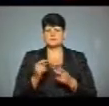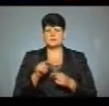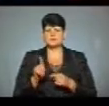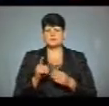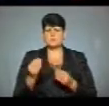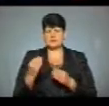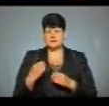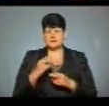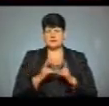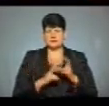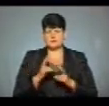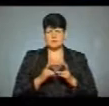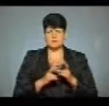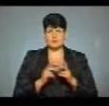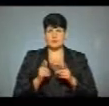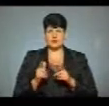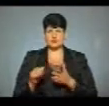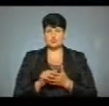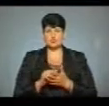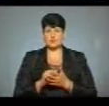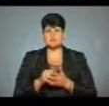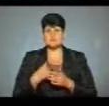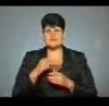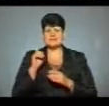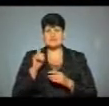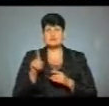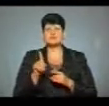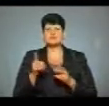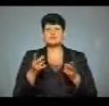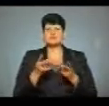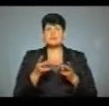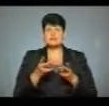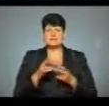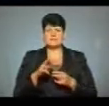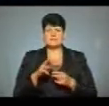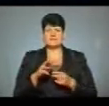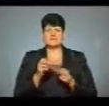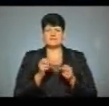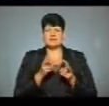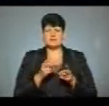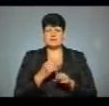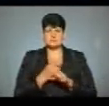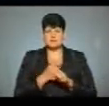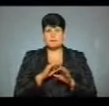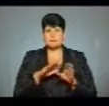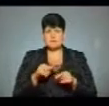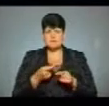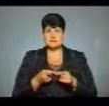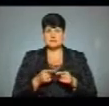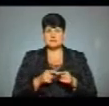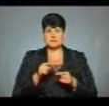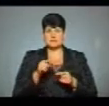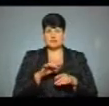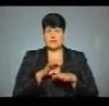надало нам підприємство відповідні погоджені документи, для того, щоб ми знали, що саме необхідно міряти, які викиди. Тоді після